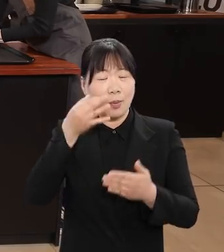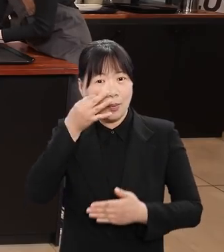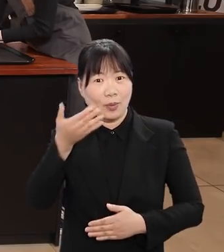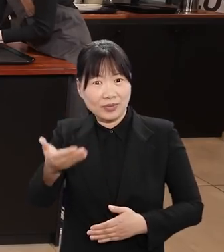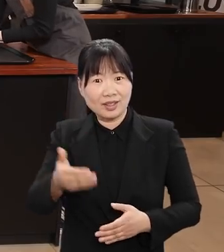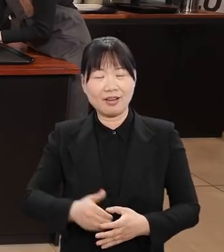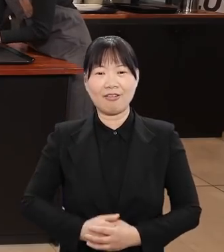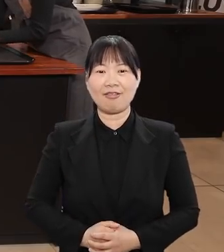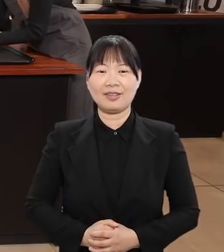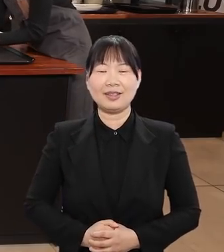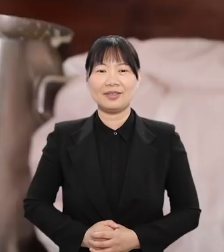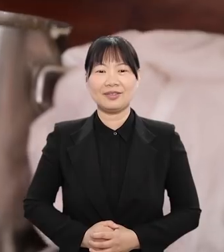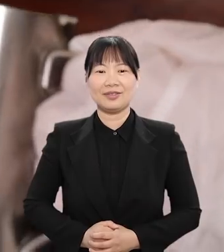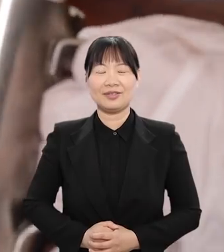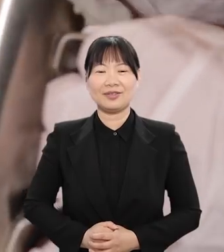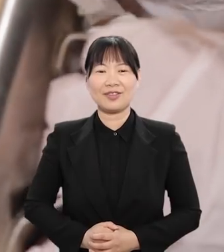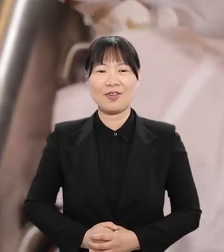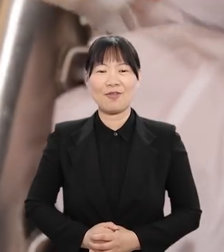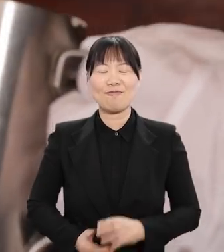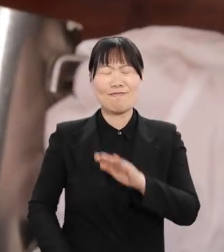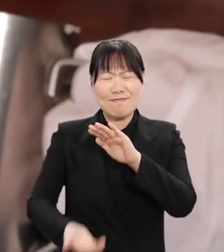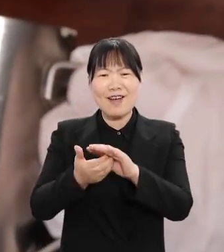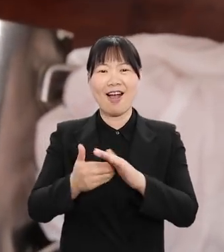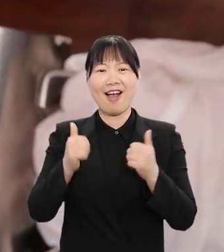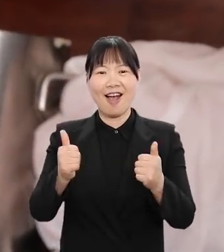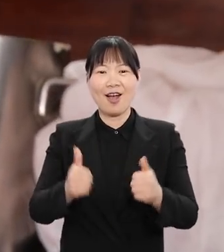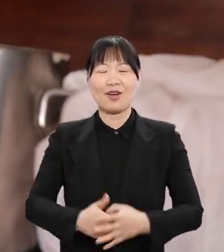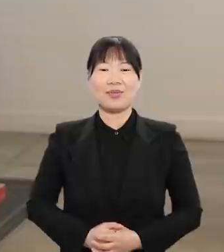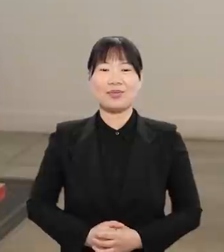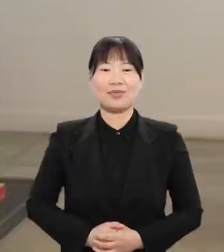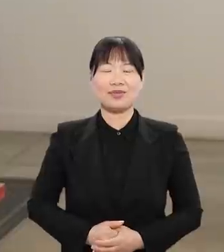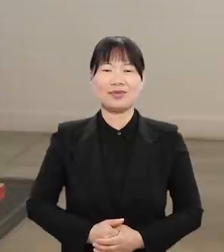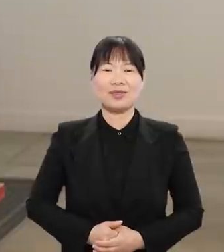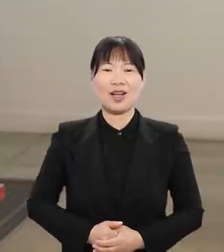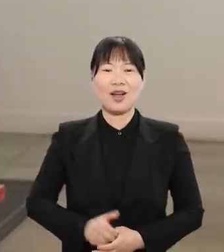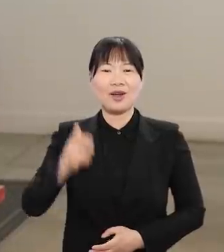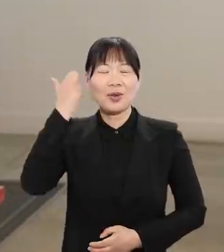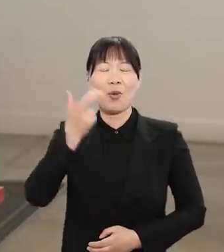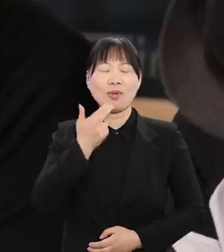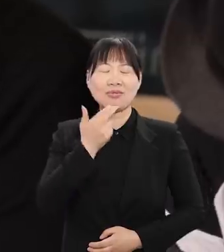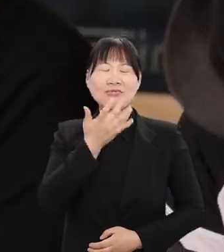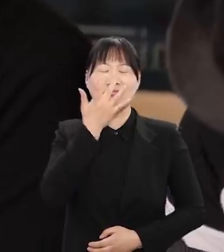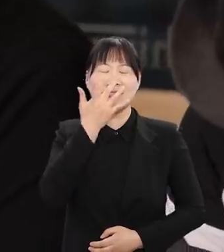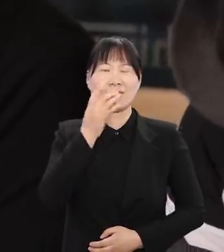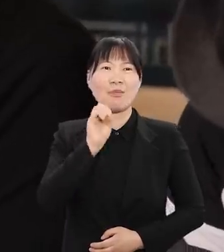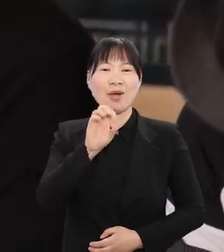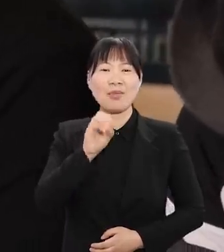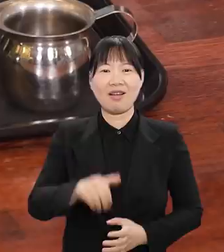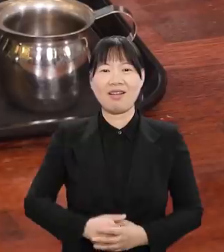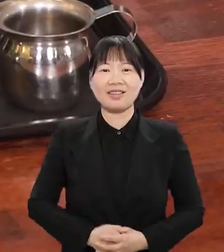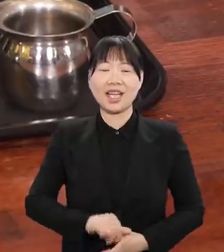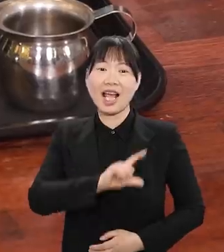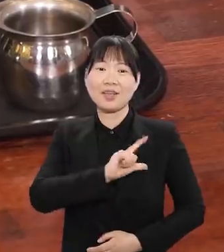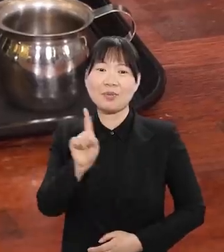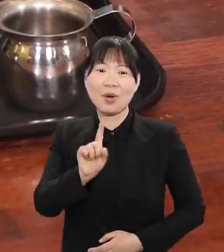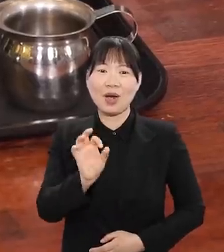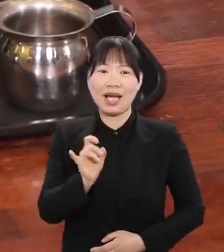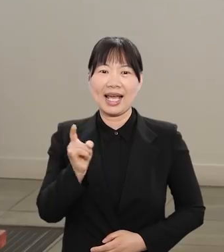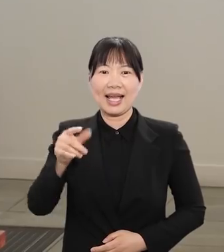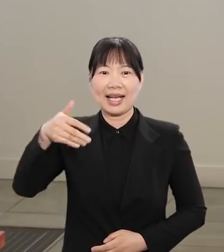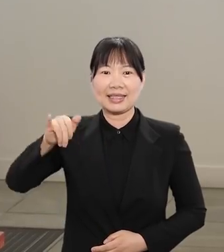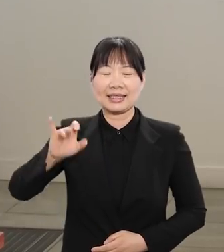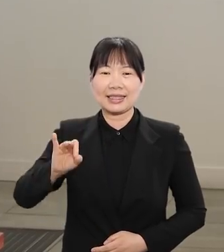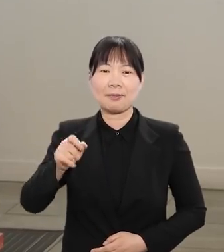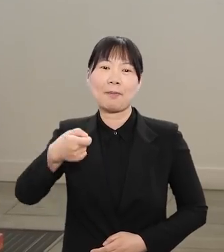이제 그림을 보여드릴 건데. 와, 명품이야. 약간 영혼이 없으신. 이거는 명칭이